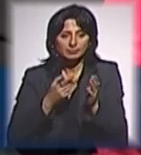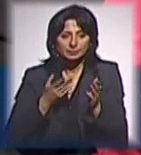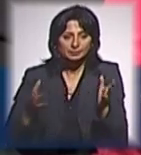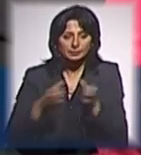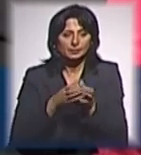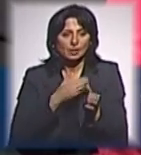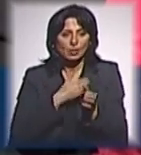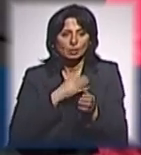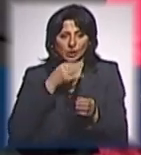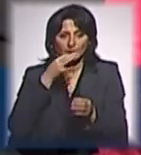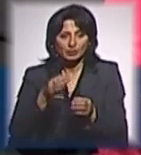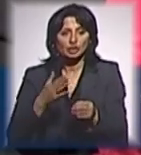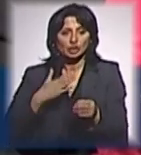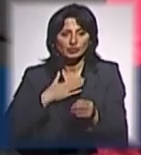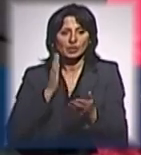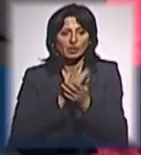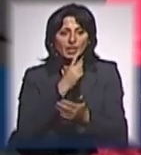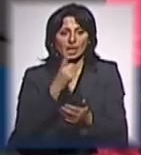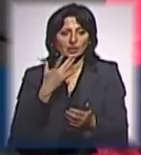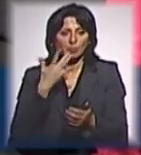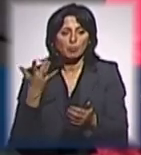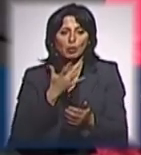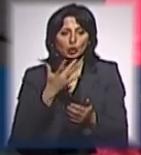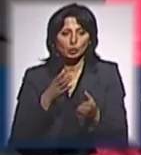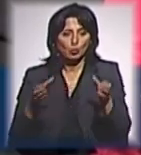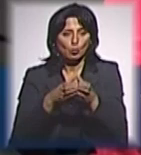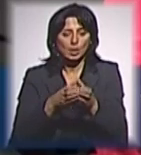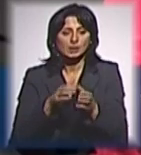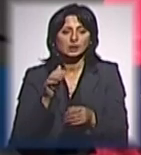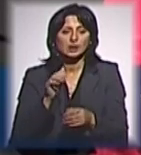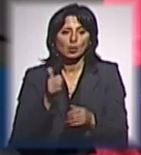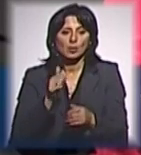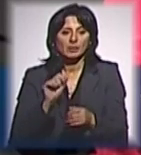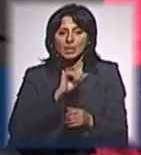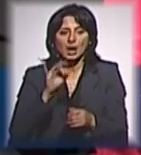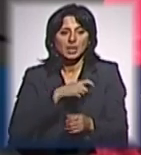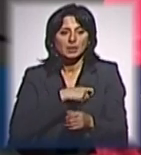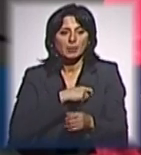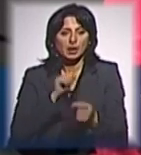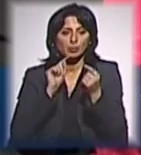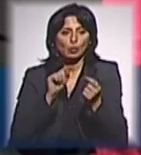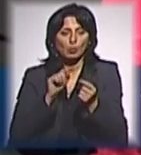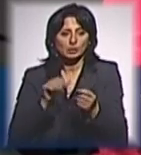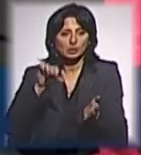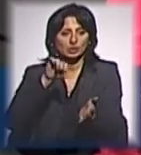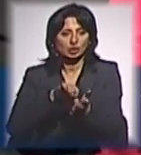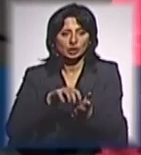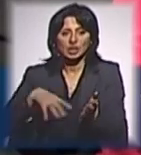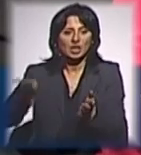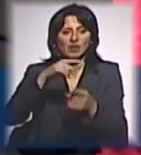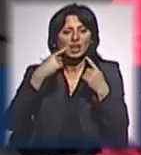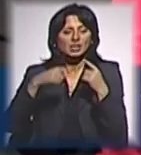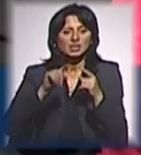გამოსულიყო და იმასაც გეტყვით, რომ ჩვენ ვართ ერთადერთი პოლიტიკური კოალიცია, რომელიც არასაპარლამენტო ოპოზიციაში შედგა. ყველა